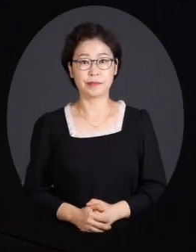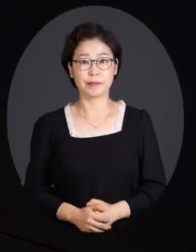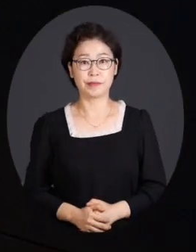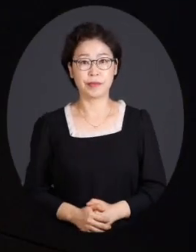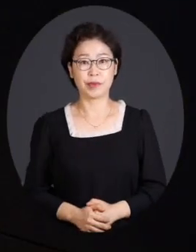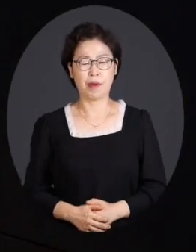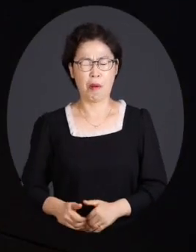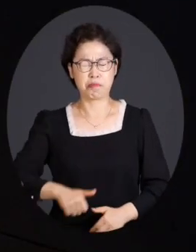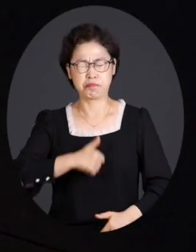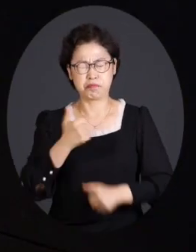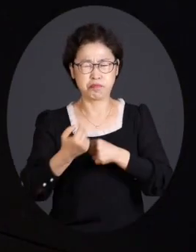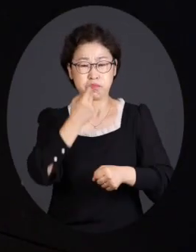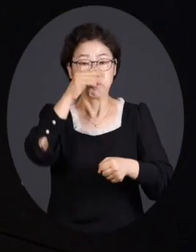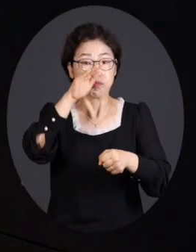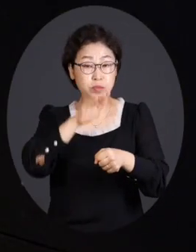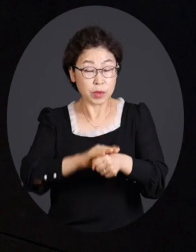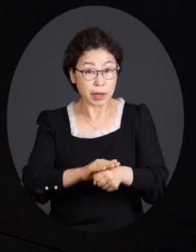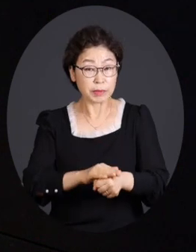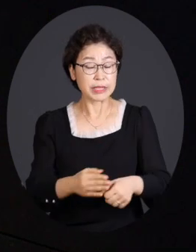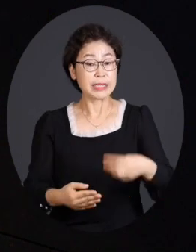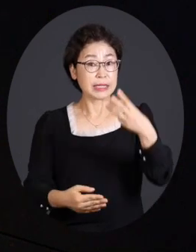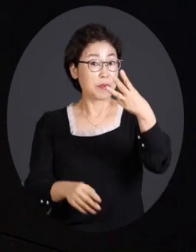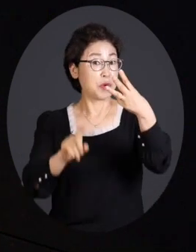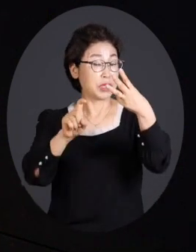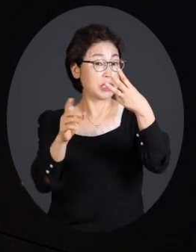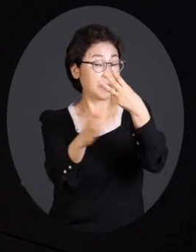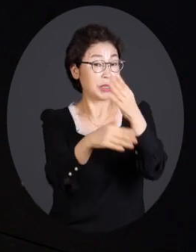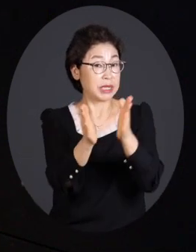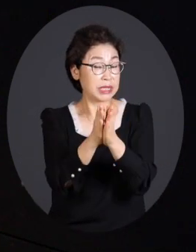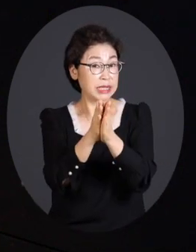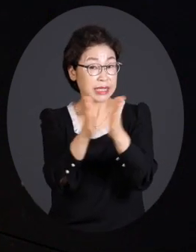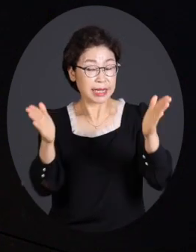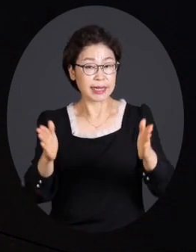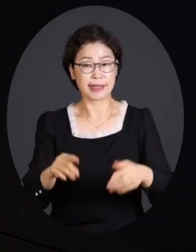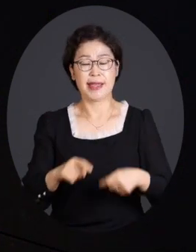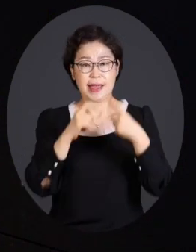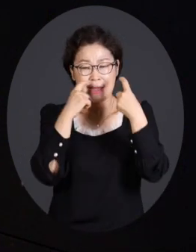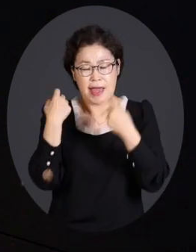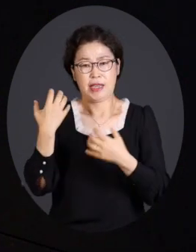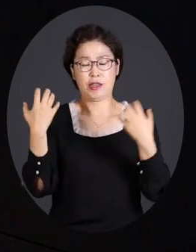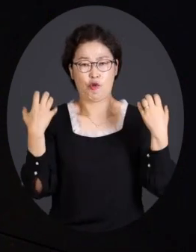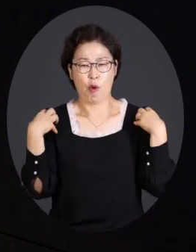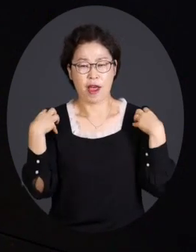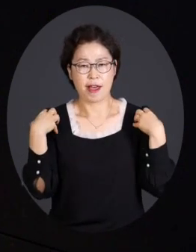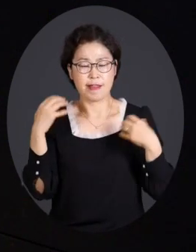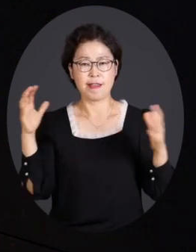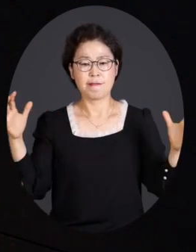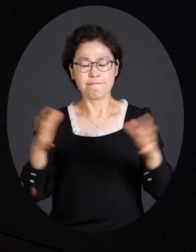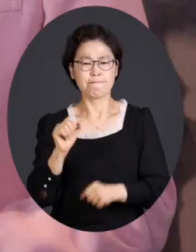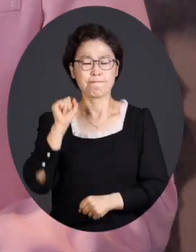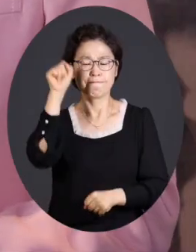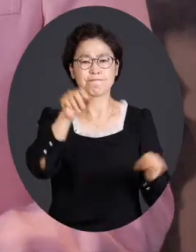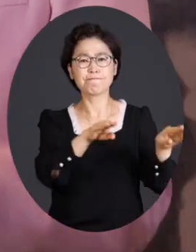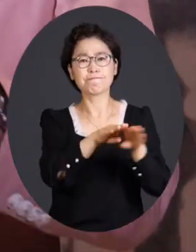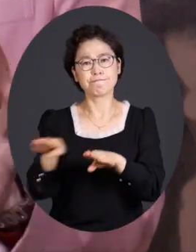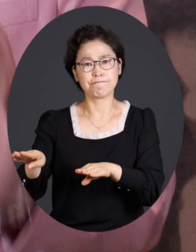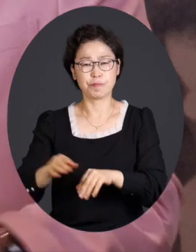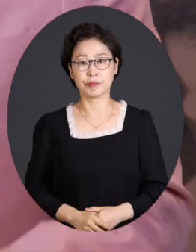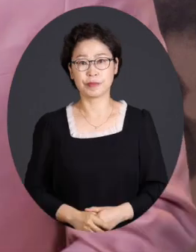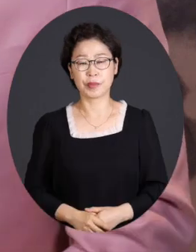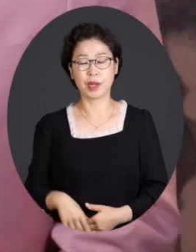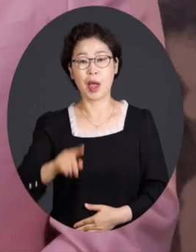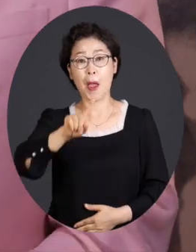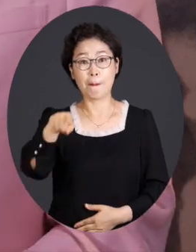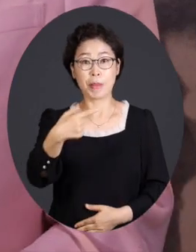이 분노와 억울함은 3월 10일부터 시작된 민관 총파업으로 이어집니다. 이